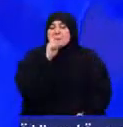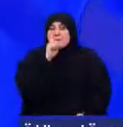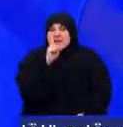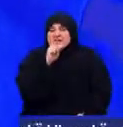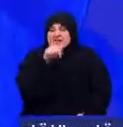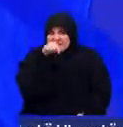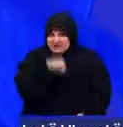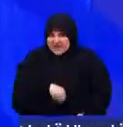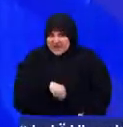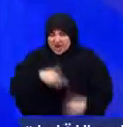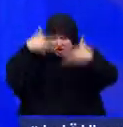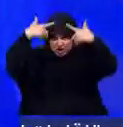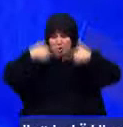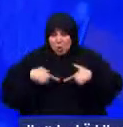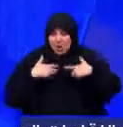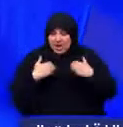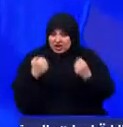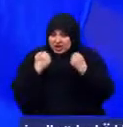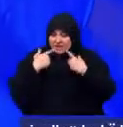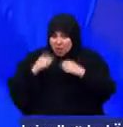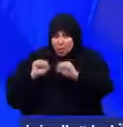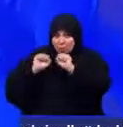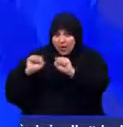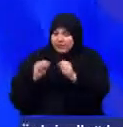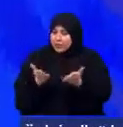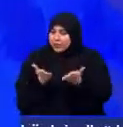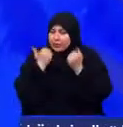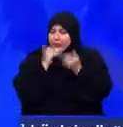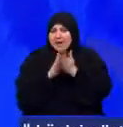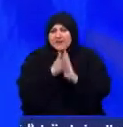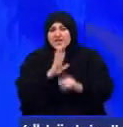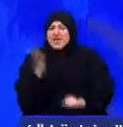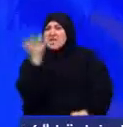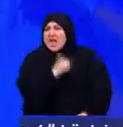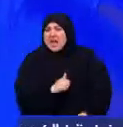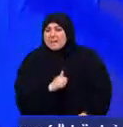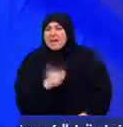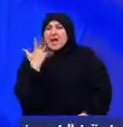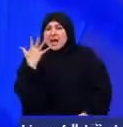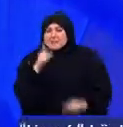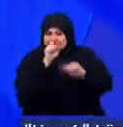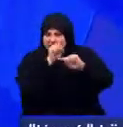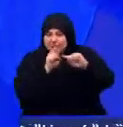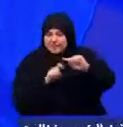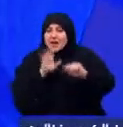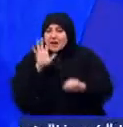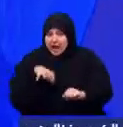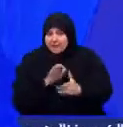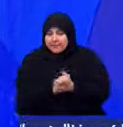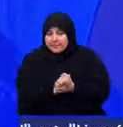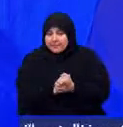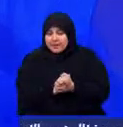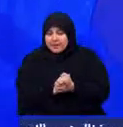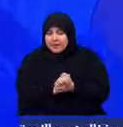تولد الأجسام المضادة فلا جدوى. هذه نسبة 5% دكتور. 5% نعم، ولكن